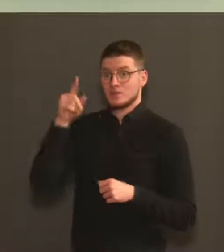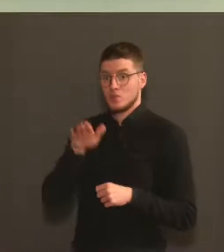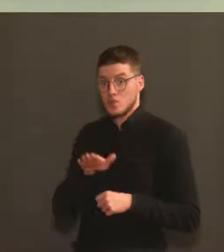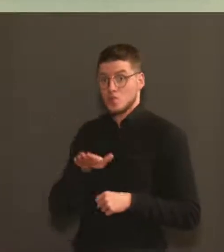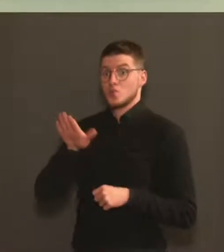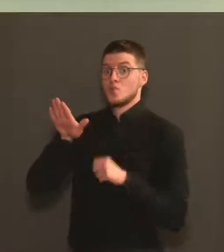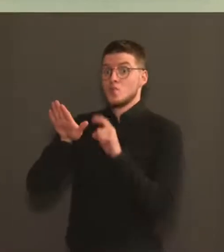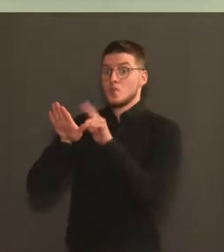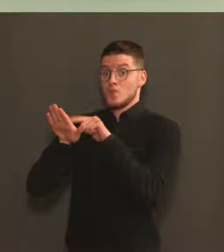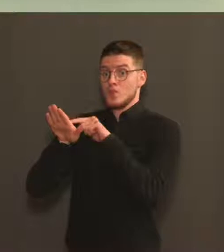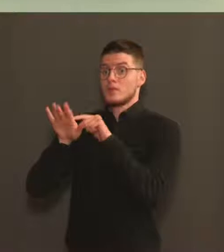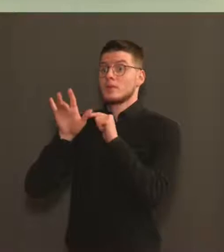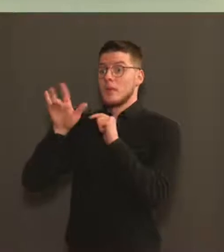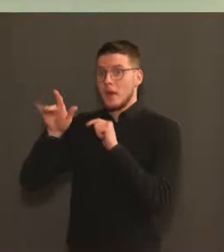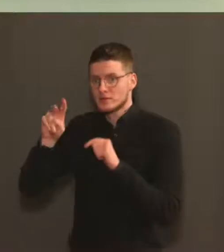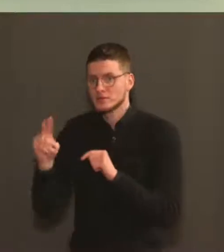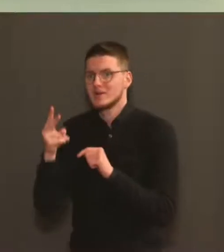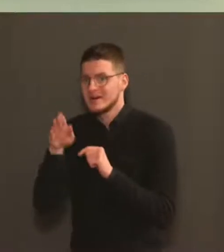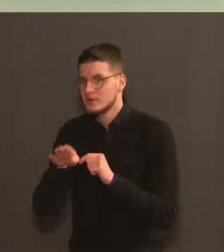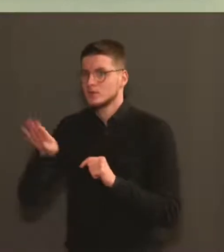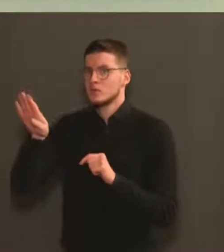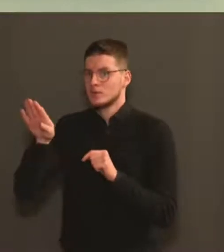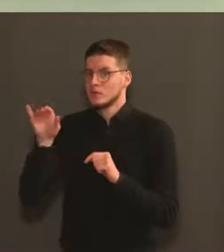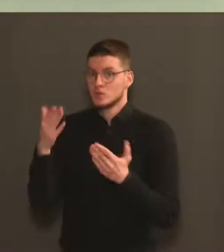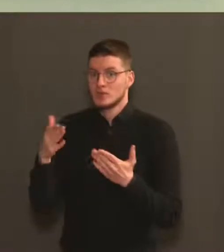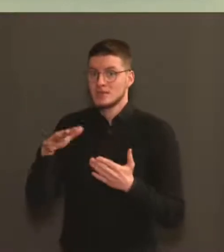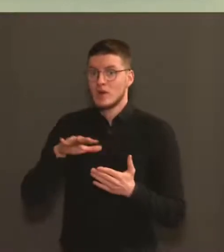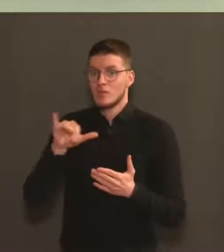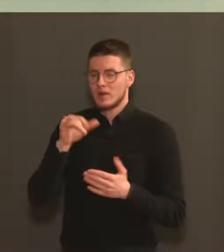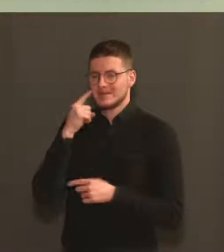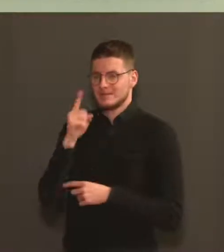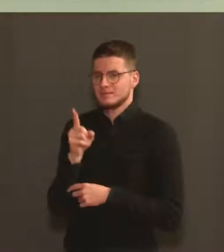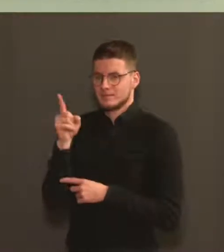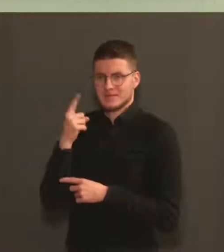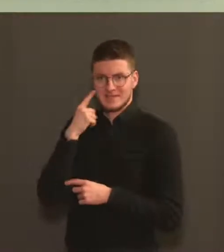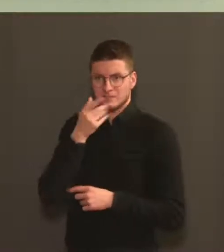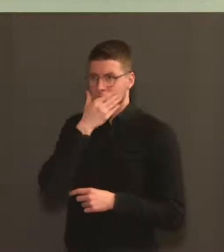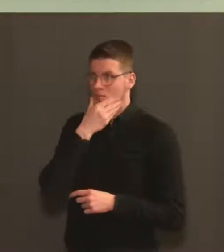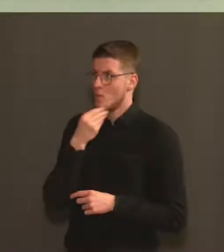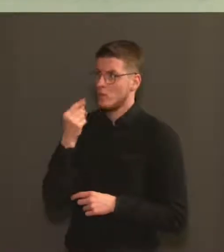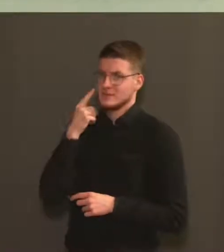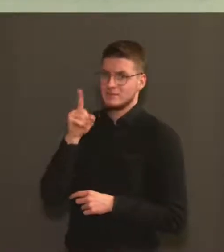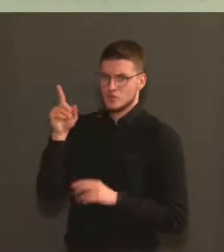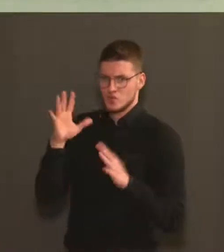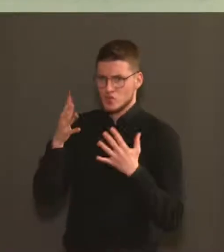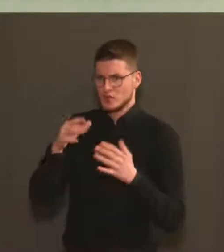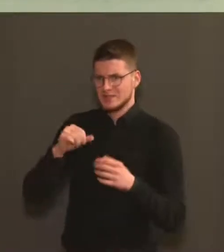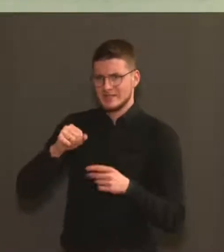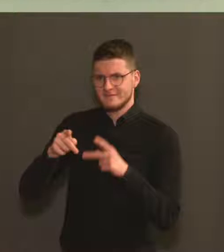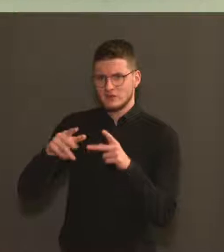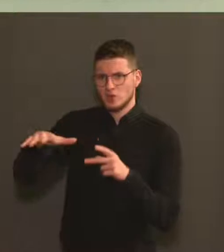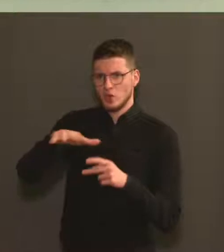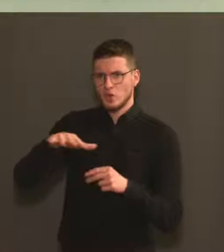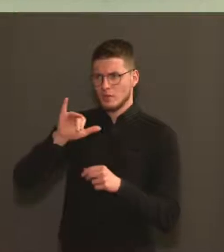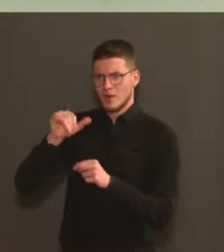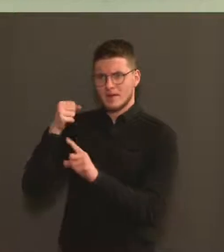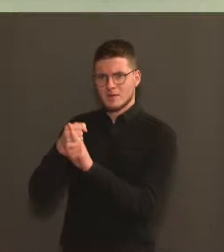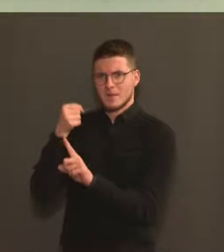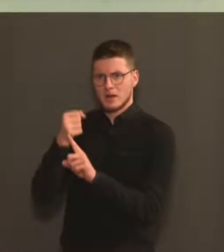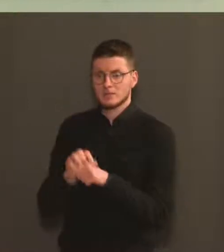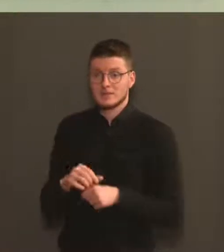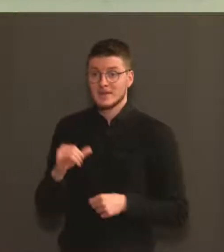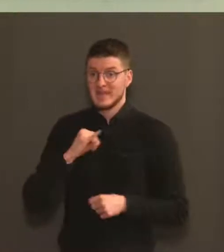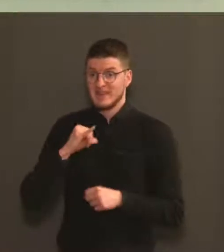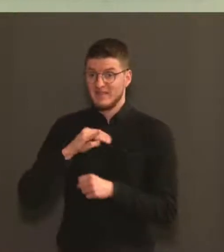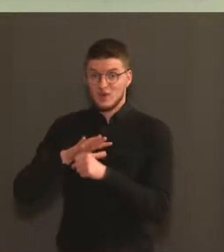meest recente situatie. U kan hier heel mooi zien wat de grote impact is van zo'n COVID-golf